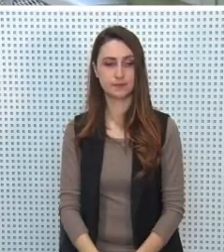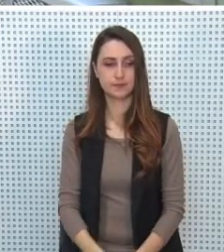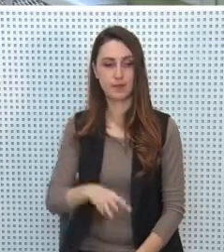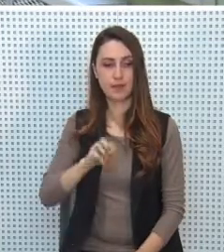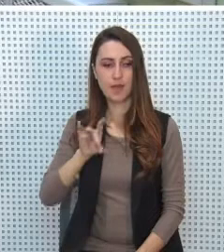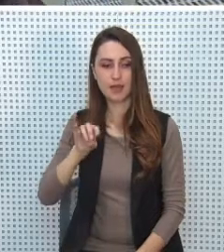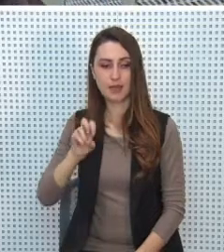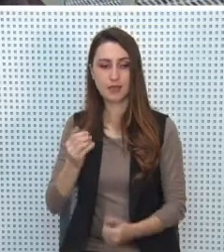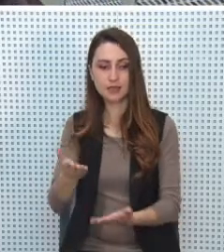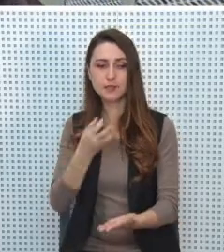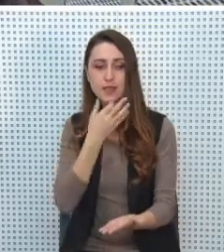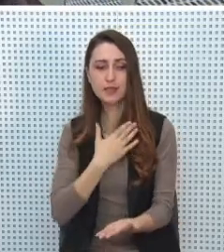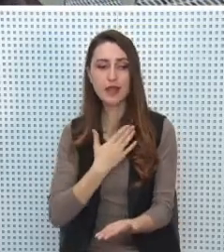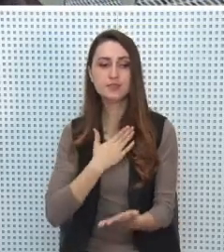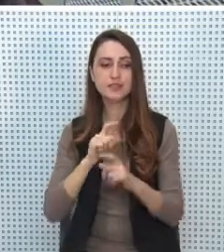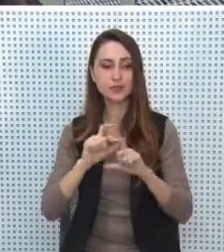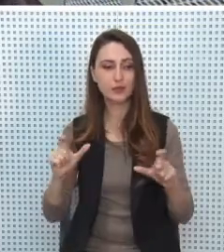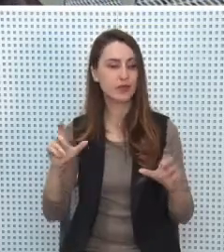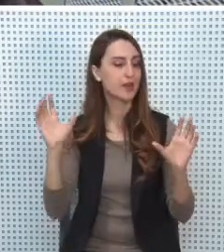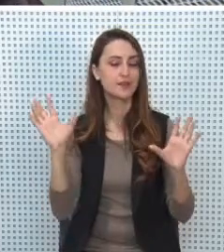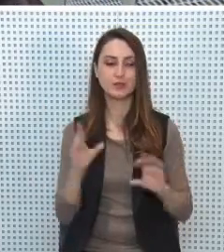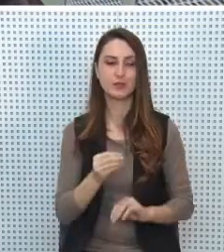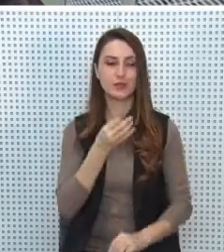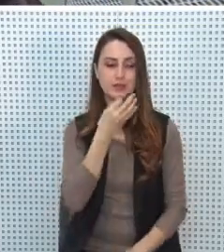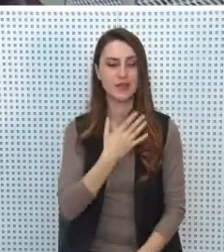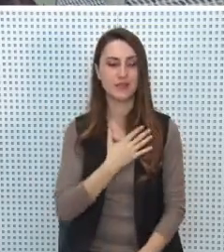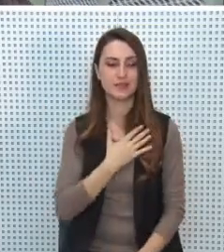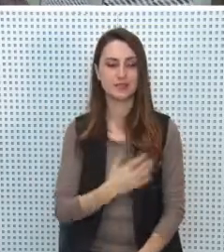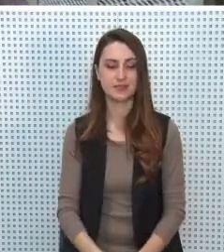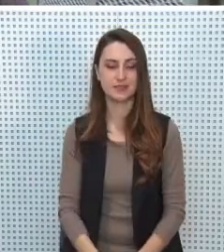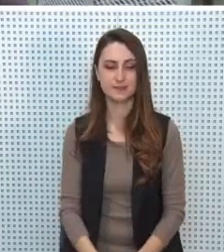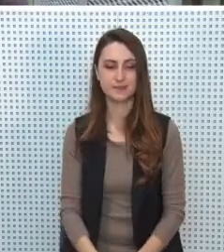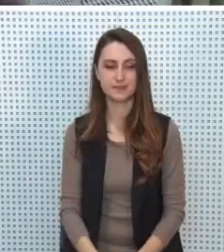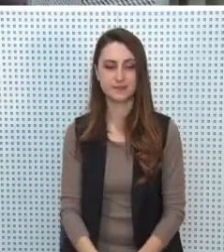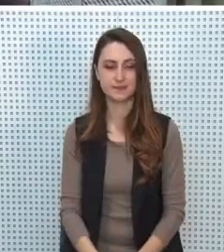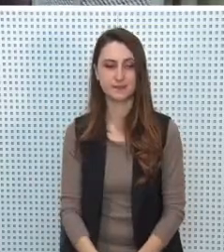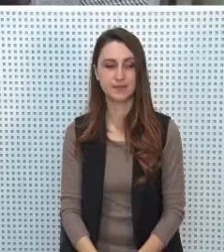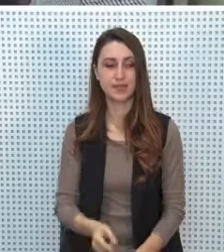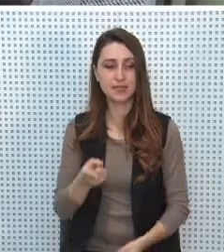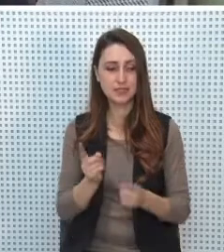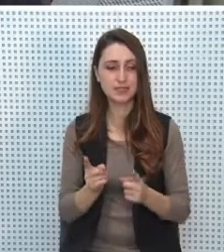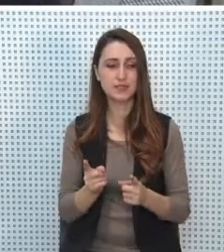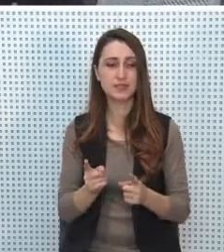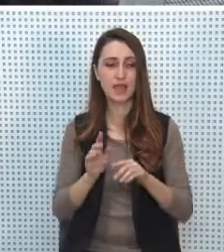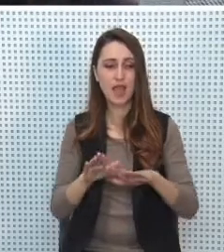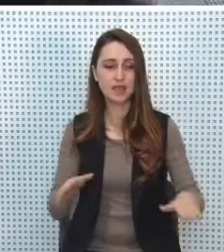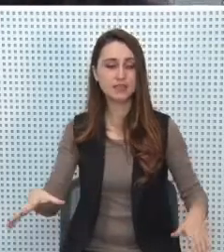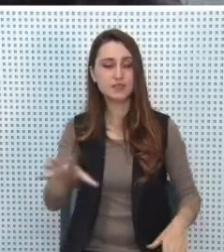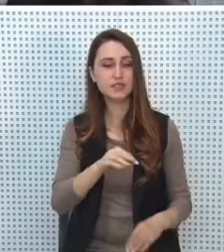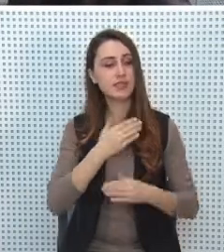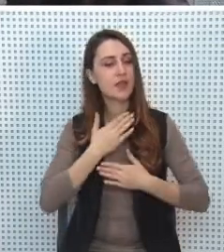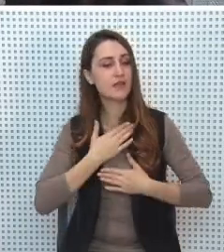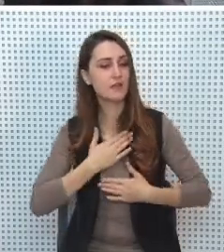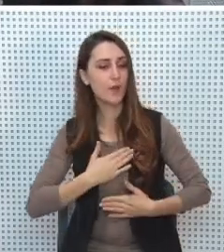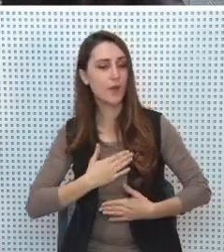Марина, тебе нравится в нашей школе? Нравится. Все нравится. Ну, действительно, они все довольны.